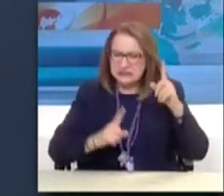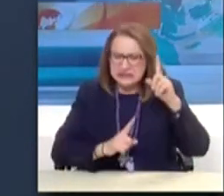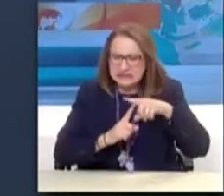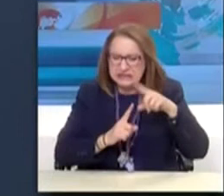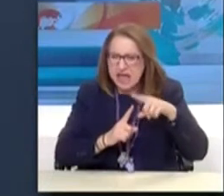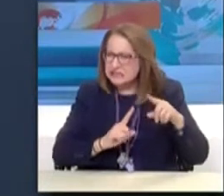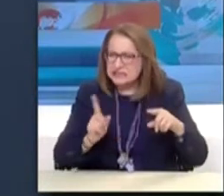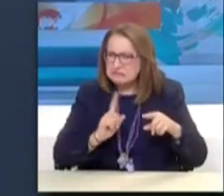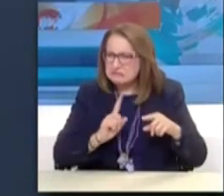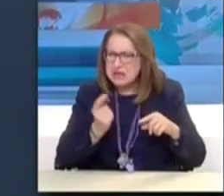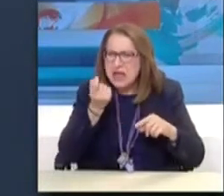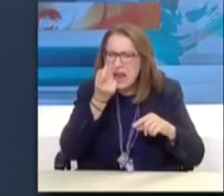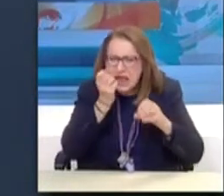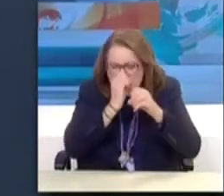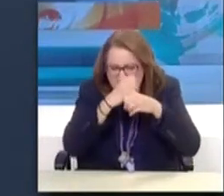κατάσταση Ιταλίας.